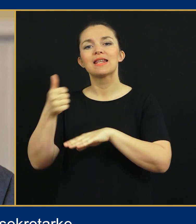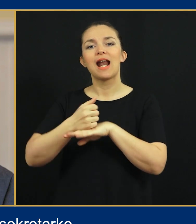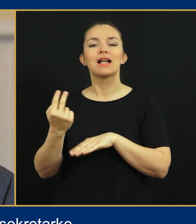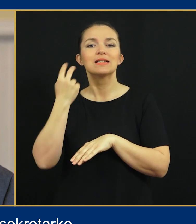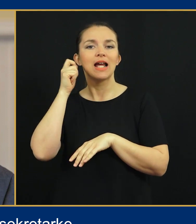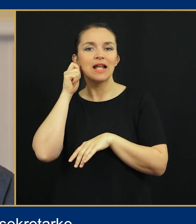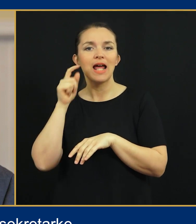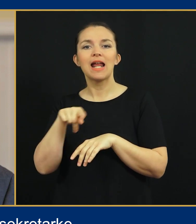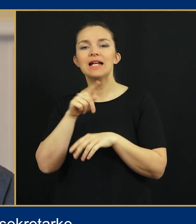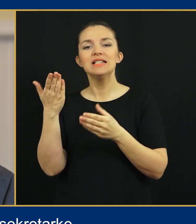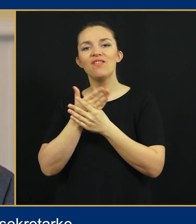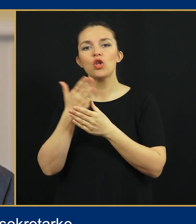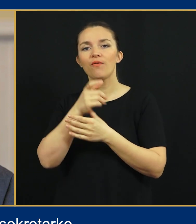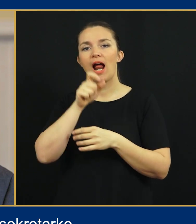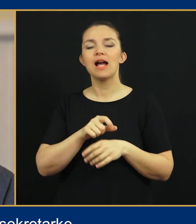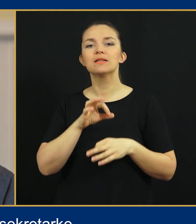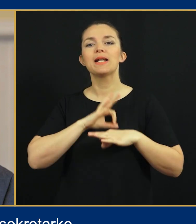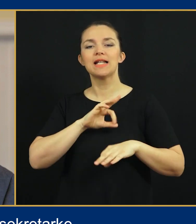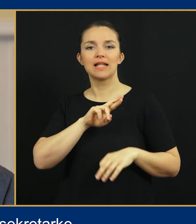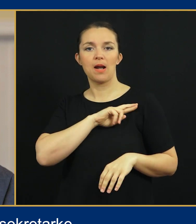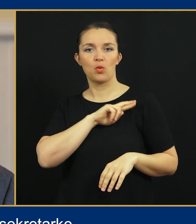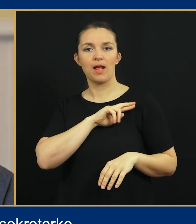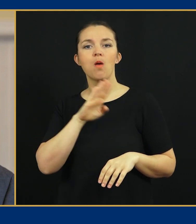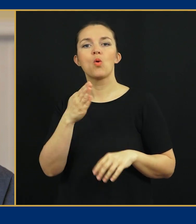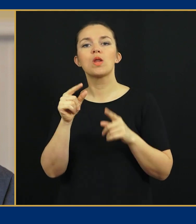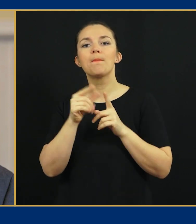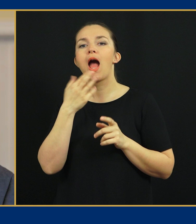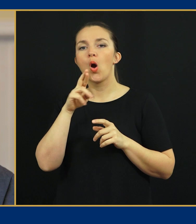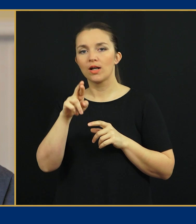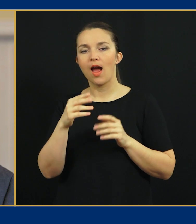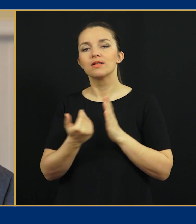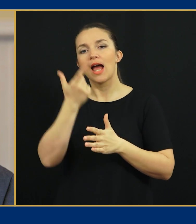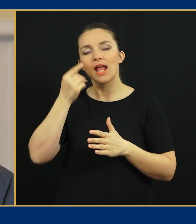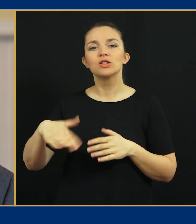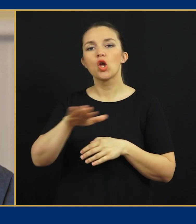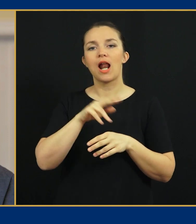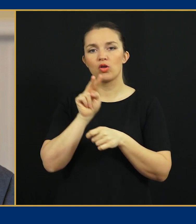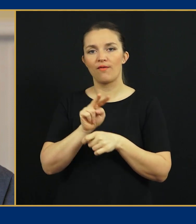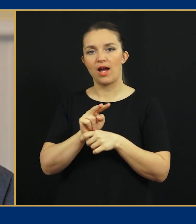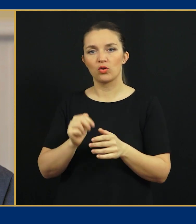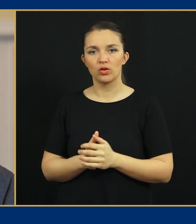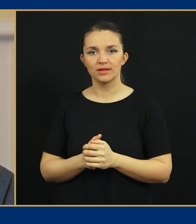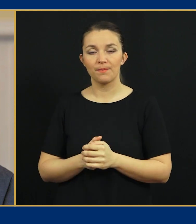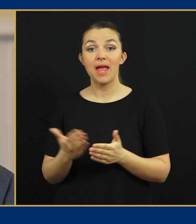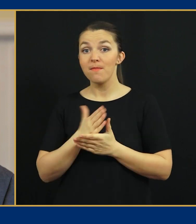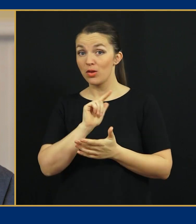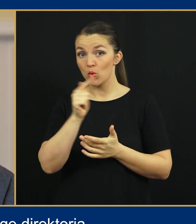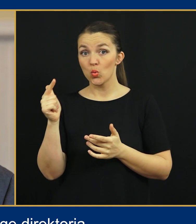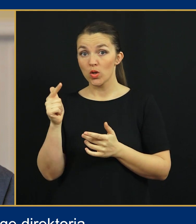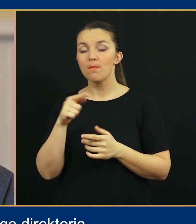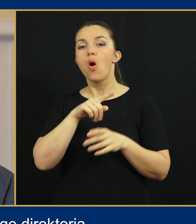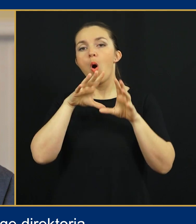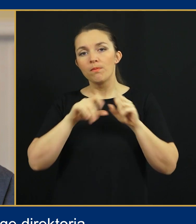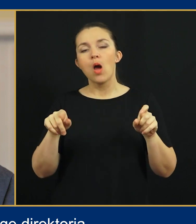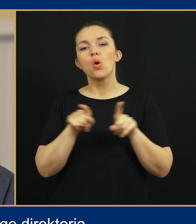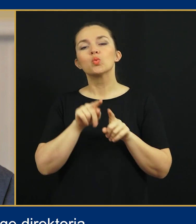namestnik generalne sekretarke ter svetovalec predsednika republike Boruta Pahorja za nacionalno varnost. Med